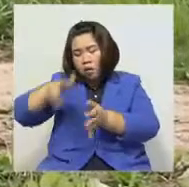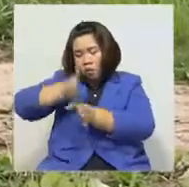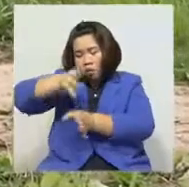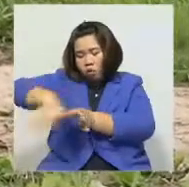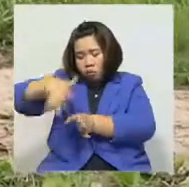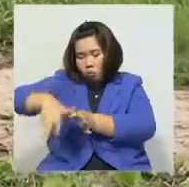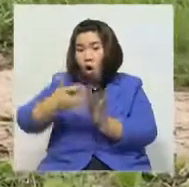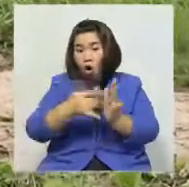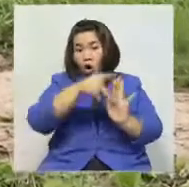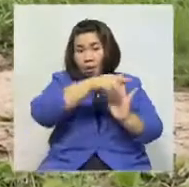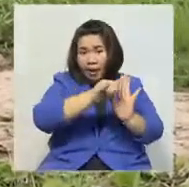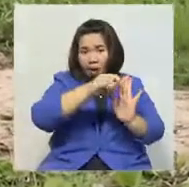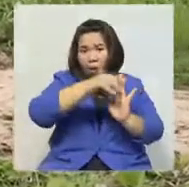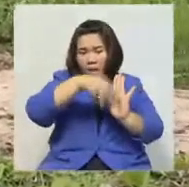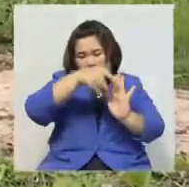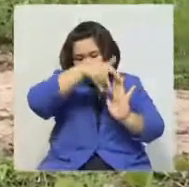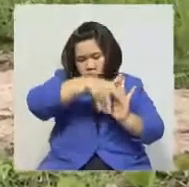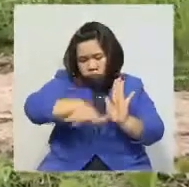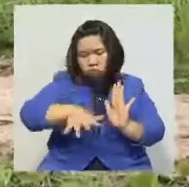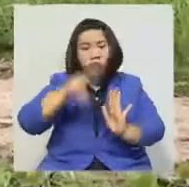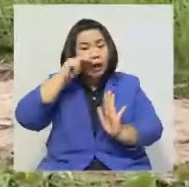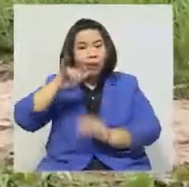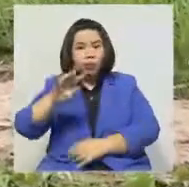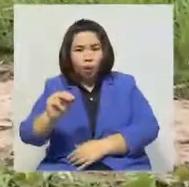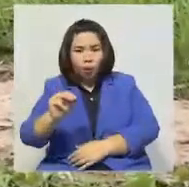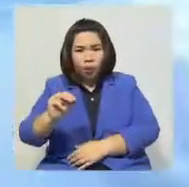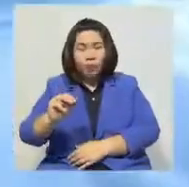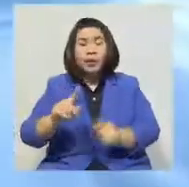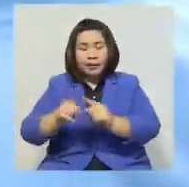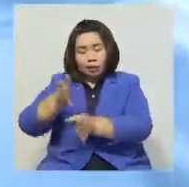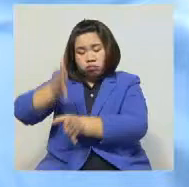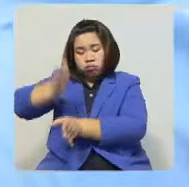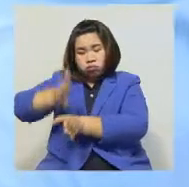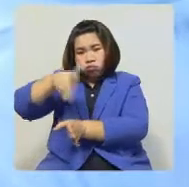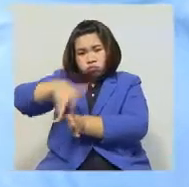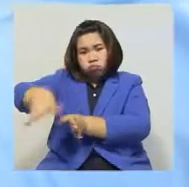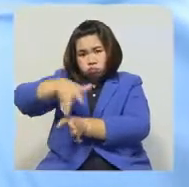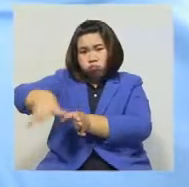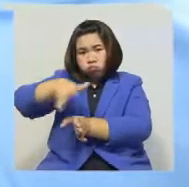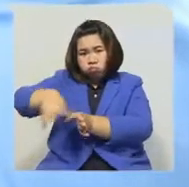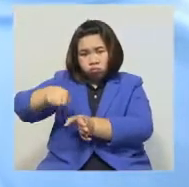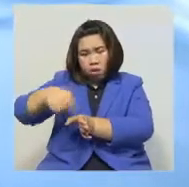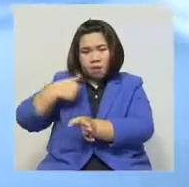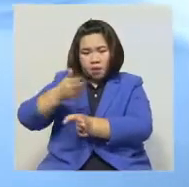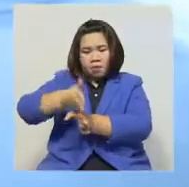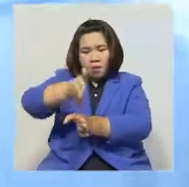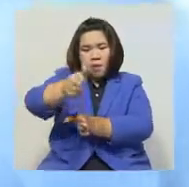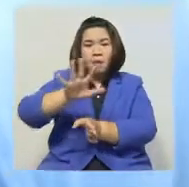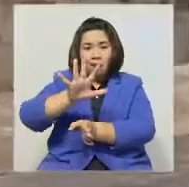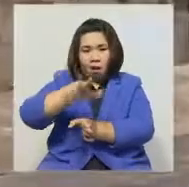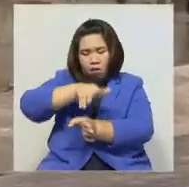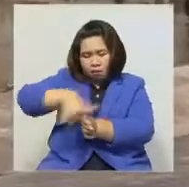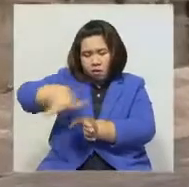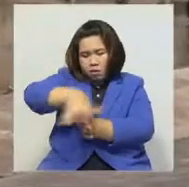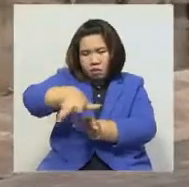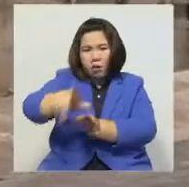แพร่ที่ไหลลงสู่แม่น้ำยมซึ่งบริเวณประตูระบายน้ำบ้านหาดสะพานจันทร์ขณะนี้ได้เปิดประตูระบายน้ำจำนวน5บานปริมาณน้ำผ่